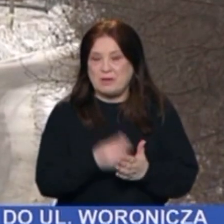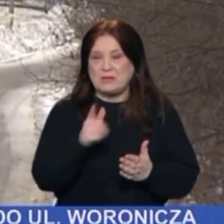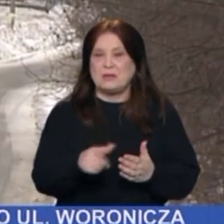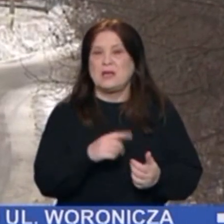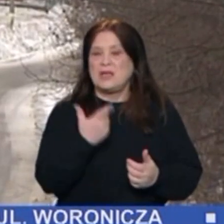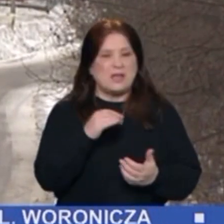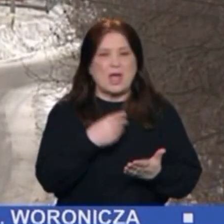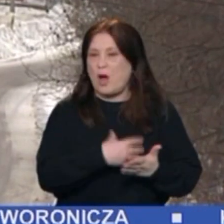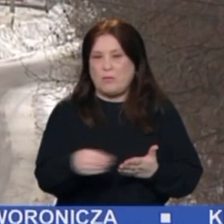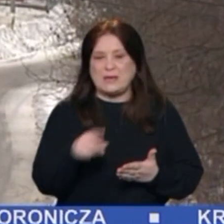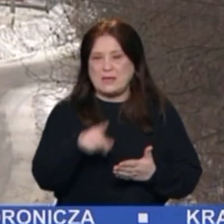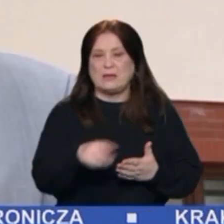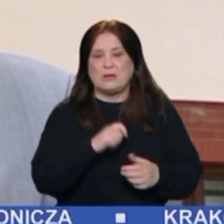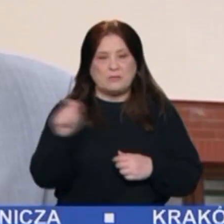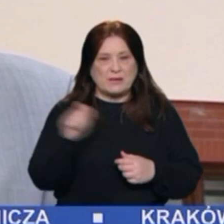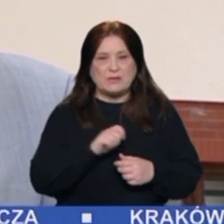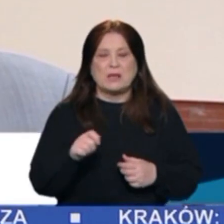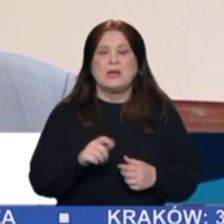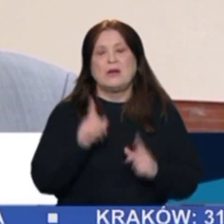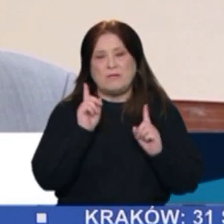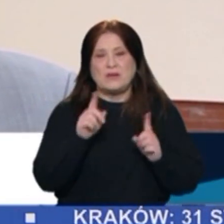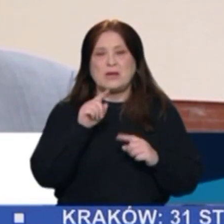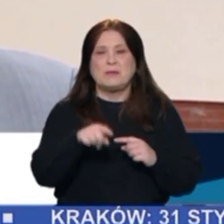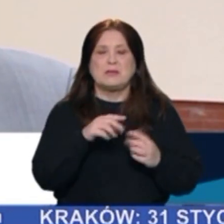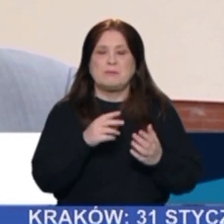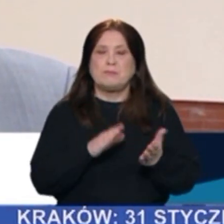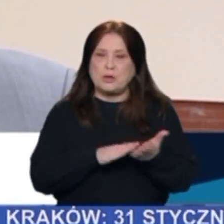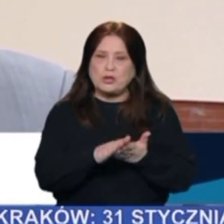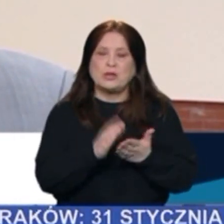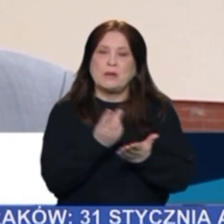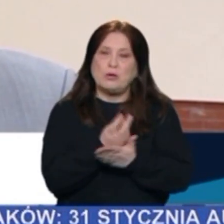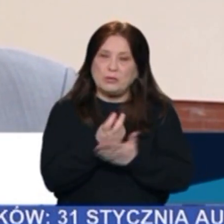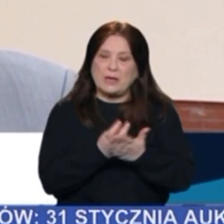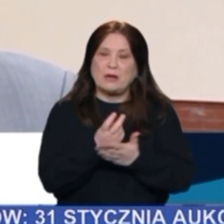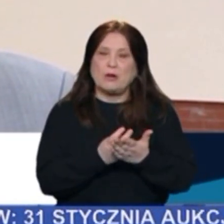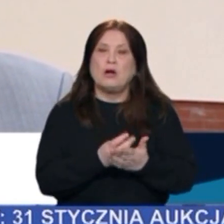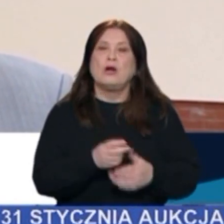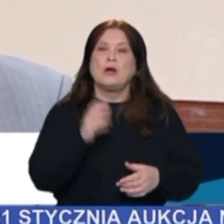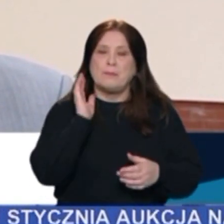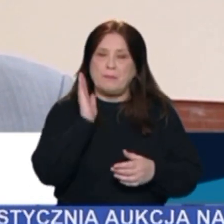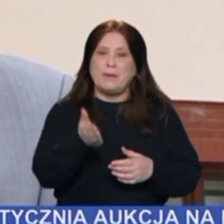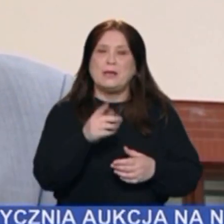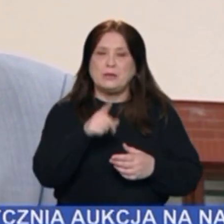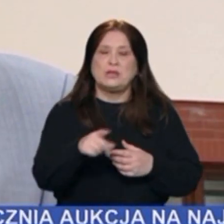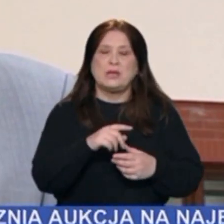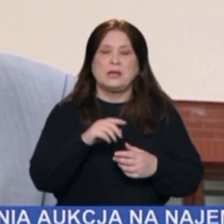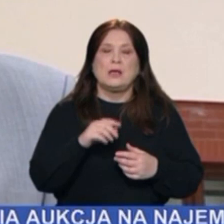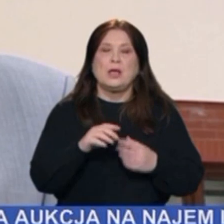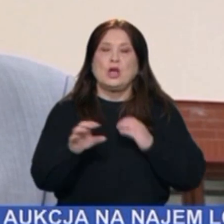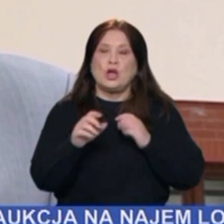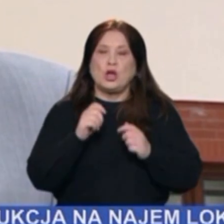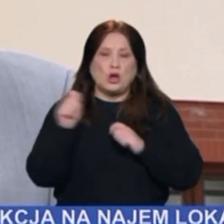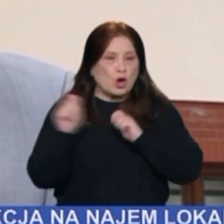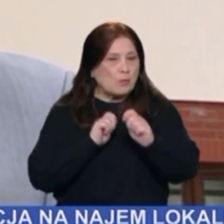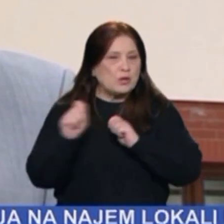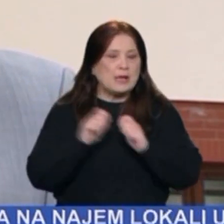nierentowne. Liczymy na to, że uda się nam te kwestie rozwiązać początkiem lutego i także z początkiem lutego te linie komunikacji publicznej zostaną oczywiście